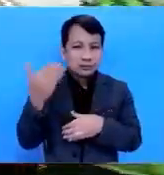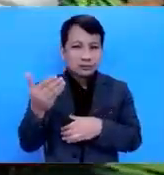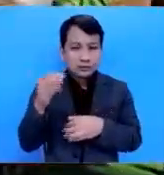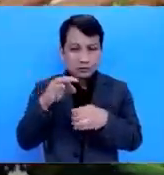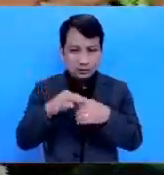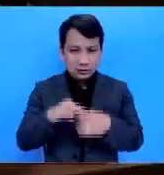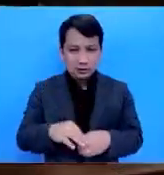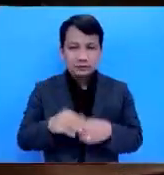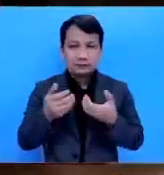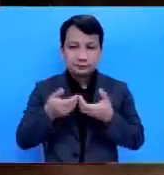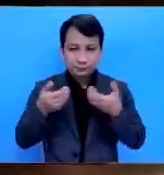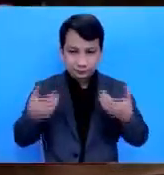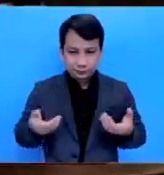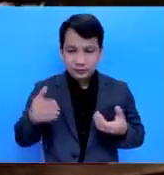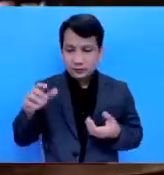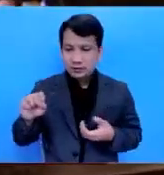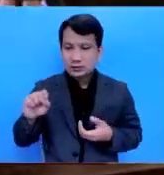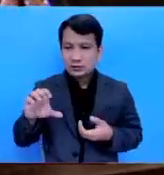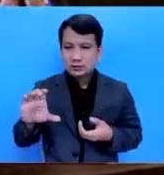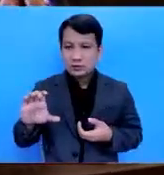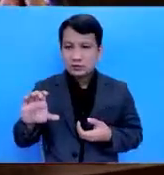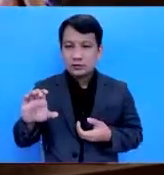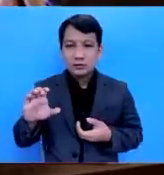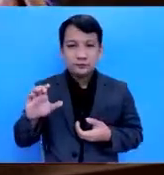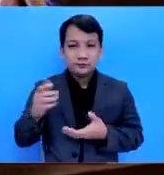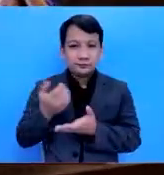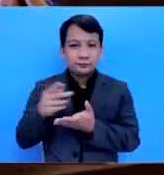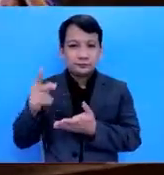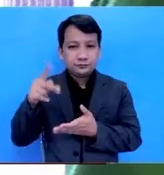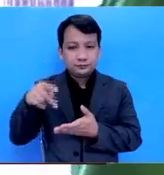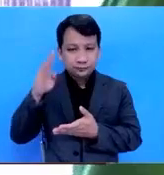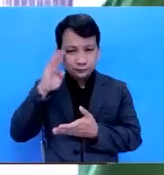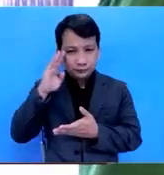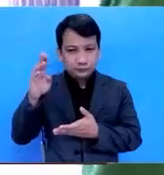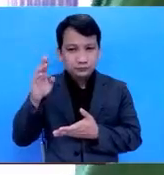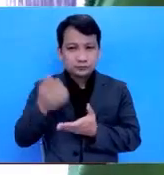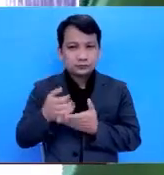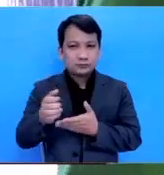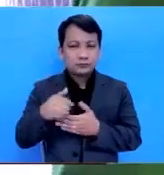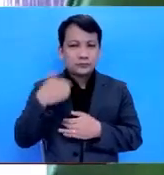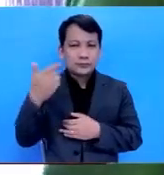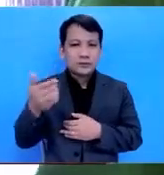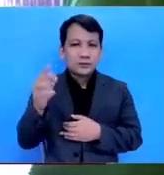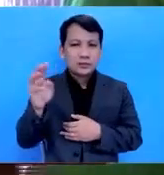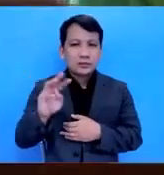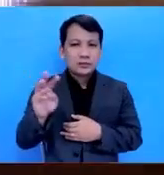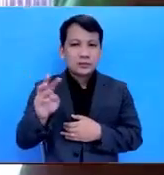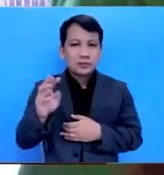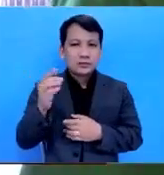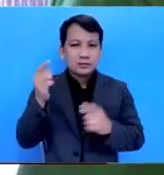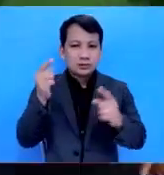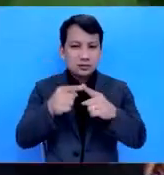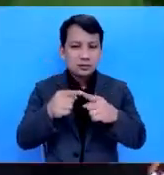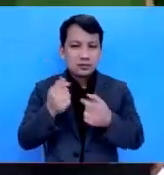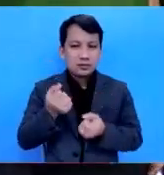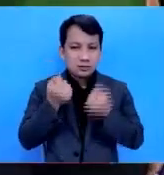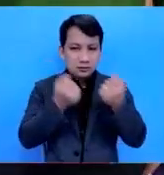Hiwalay pa yan sa SOCE na kailangang isumite ni PBBM hanggang sa Miyerkules na lamang ang deadline ng submission niyan sa COMELEC.